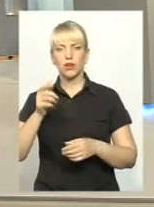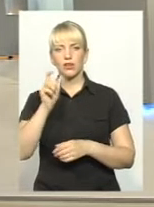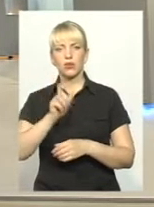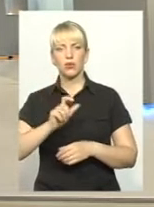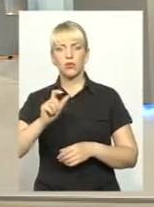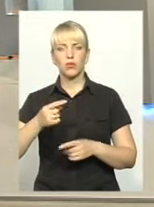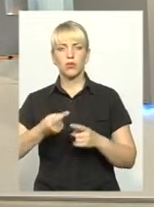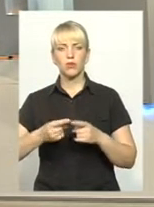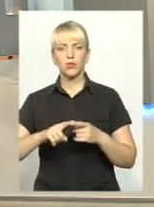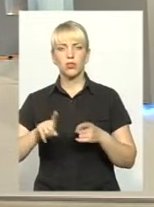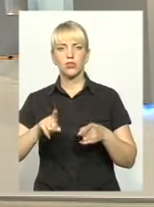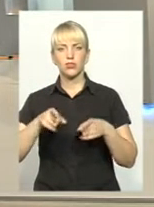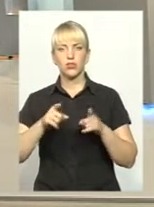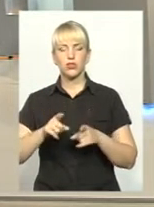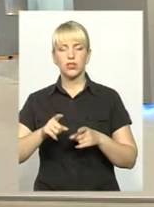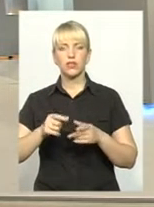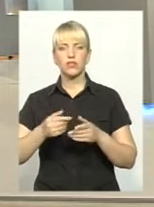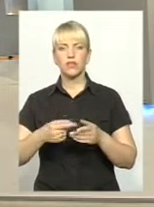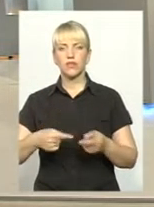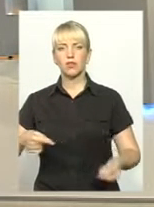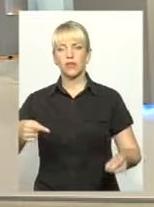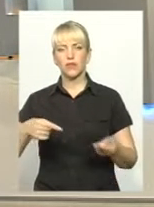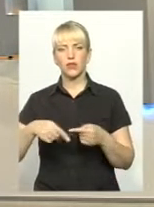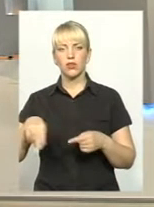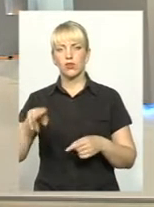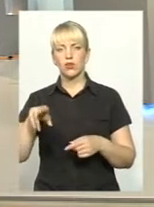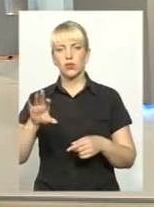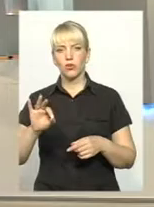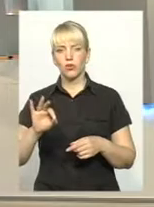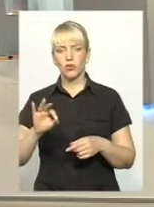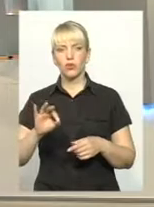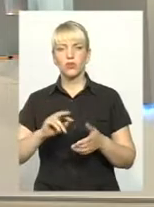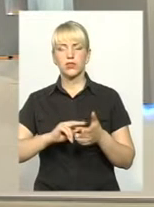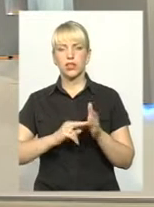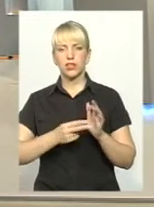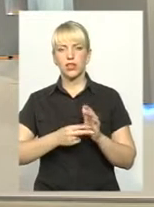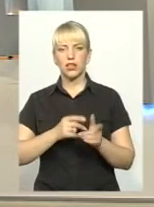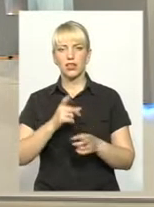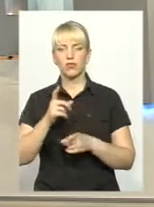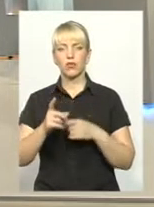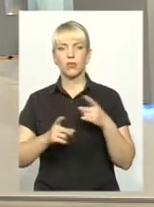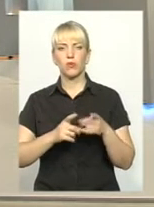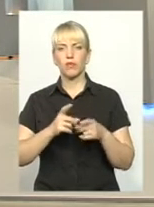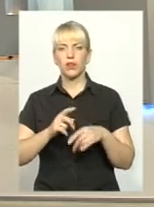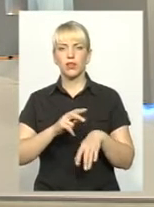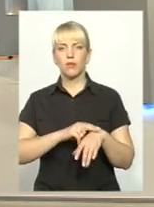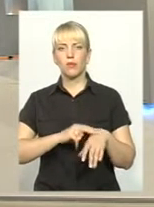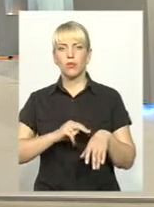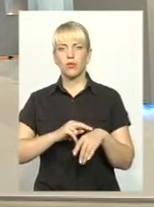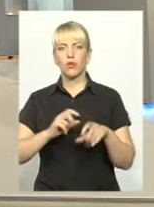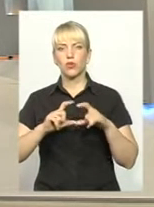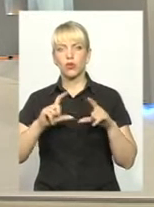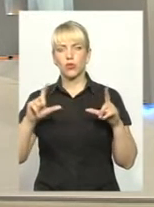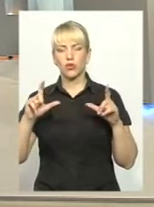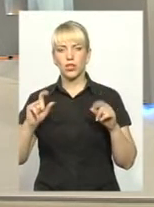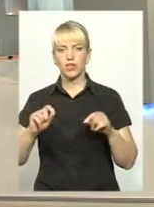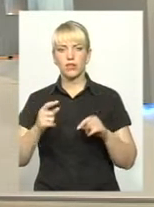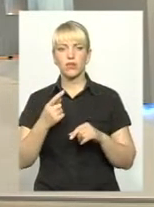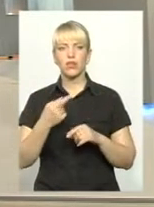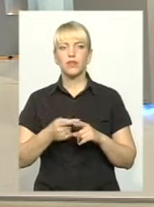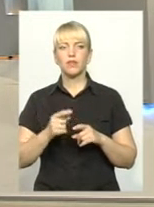що відповідно до стратегії реформування правоохоронних органів та концепції якості 100 днів